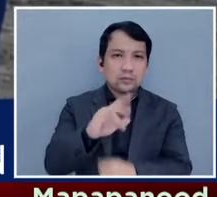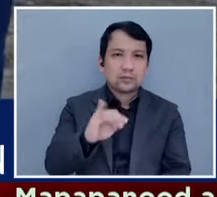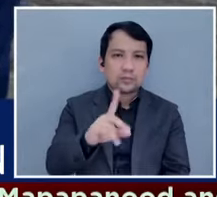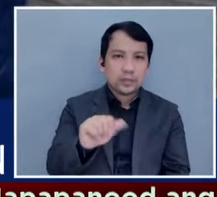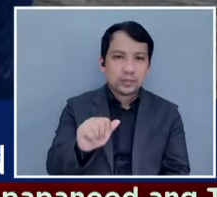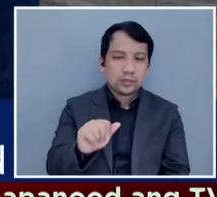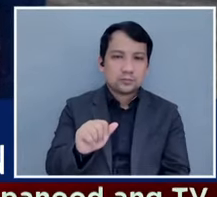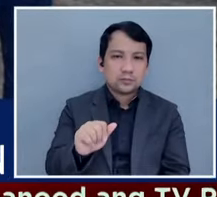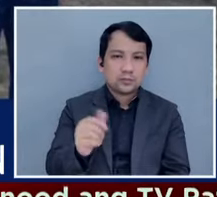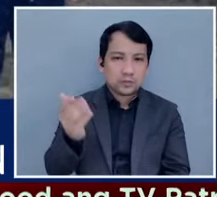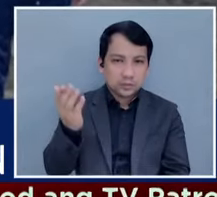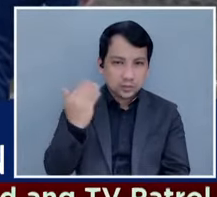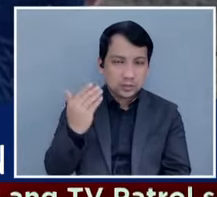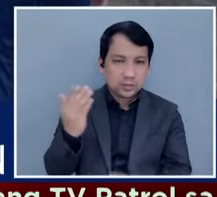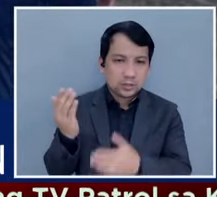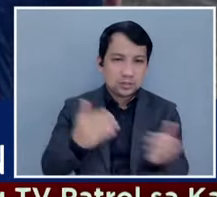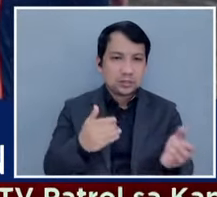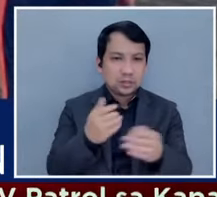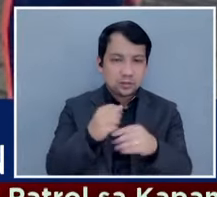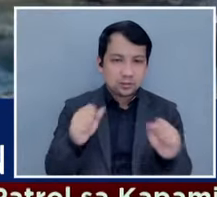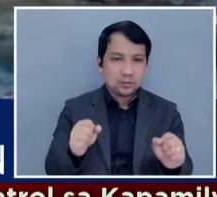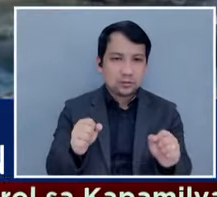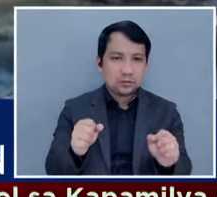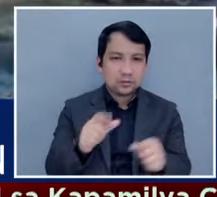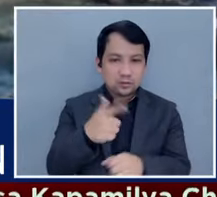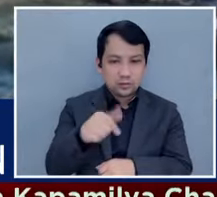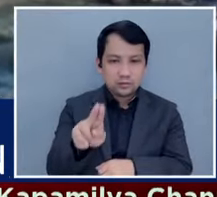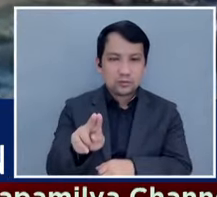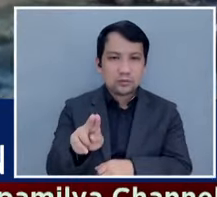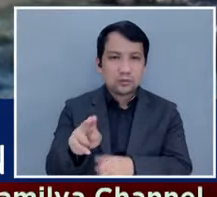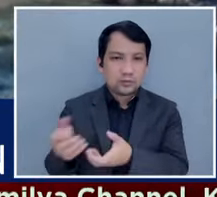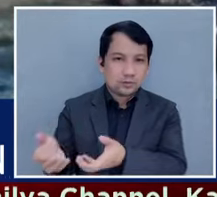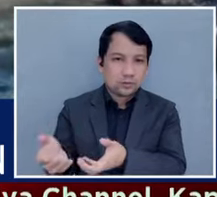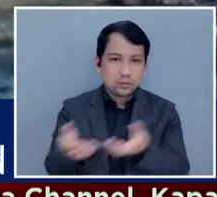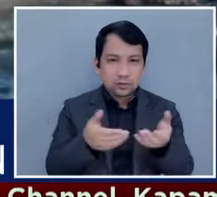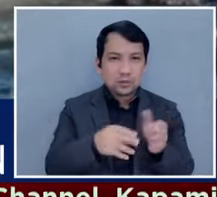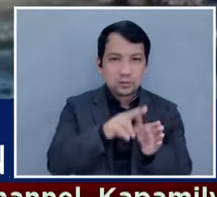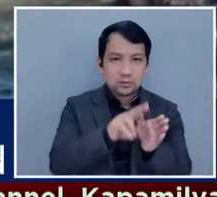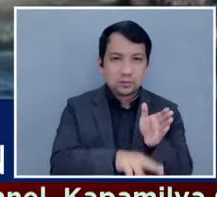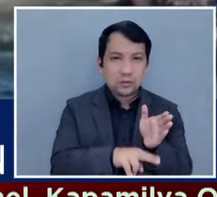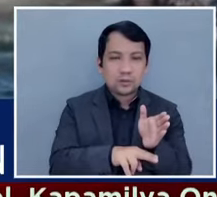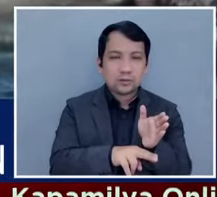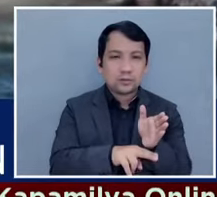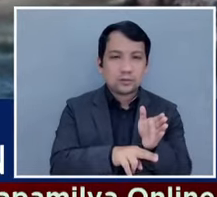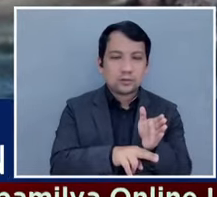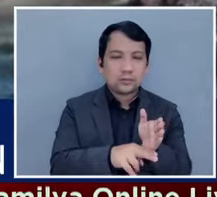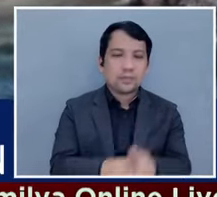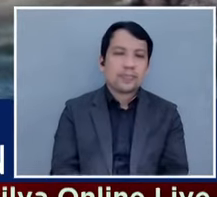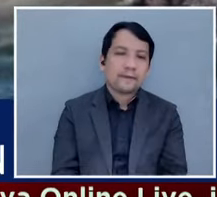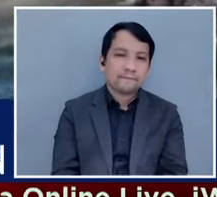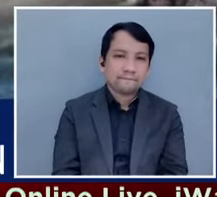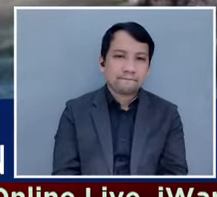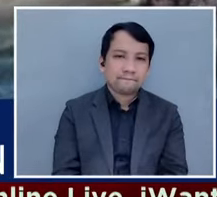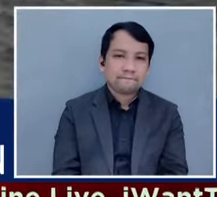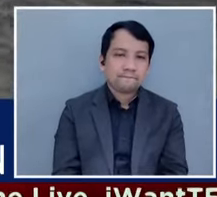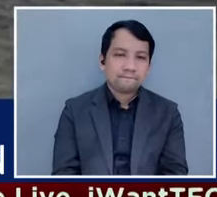Nagtulong-tulong ang Coast Guard, Substation Infanta at ang LGU para mailibing ito gamit ang heavy equipment.